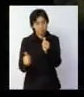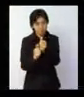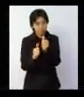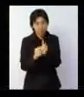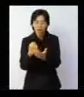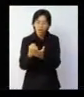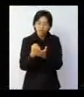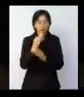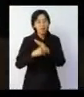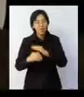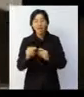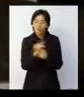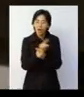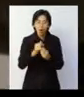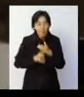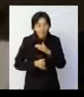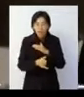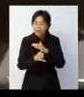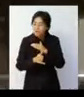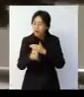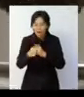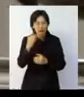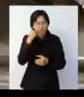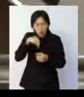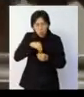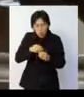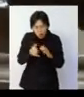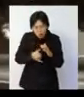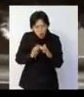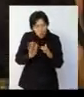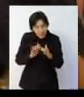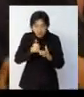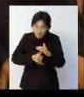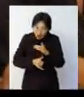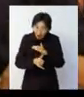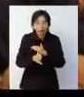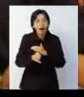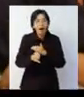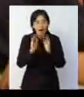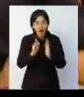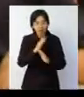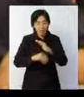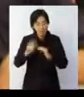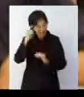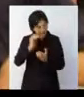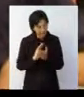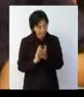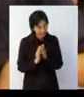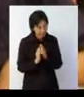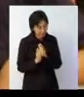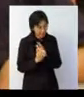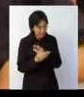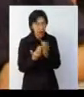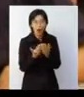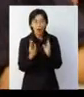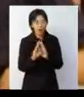ายังทำให้คนพิการนั้นสามารถออกสู่สังคมได้ไม่ถูกเก็บตัวอยู่ในบ้านเพื่อเป็นการปรับเปลี่ยนทัศนคติของตัวคนพิการ